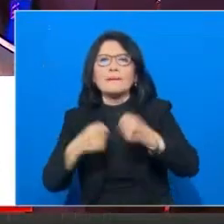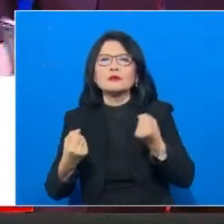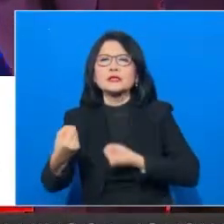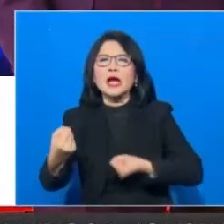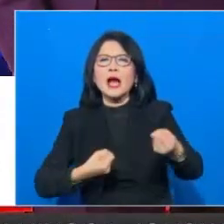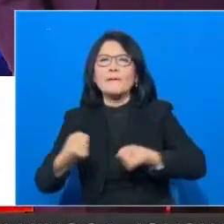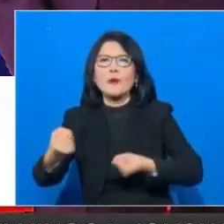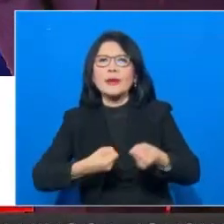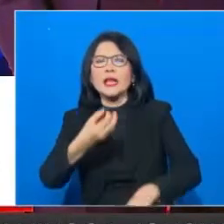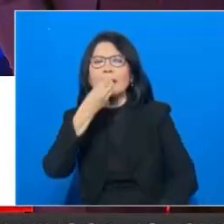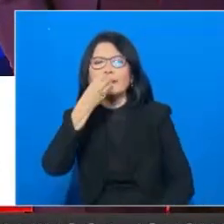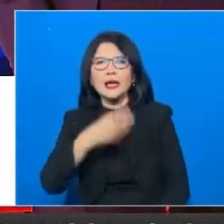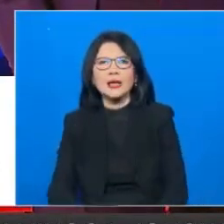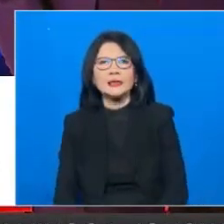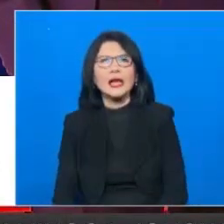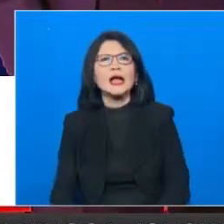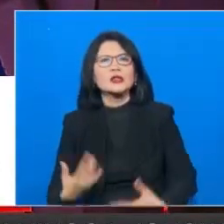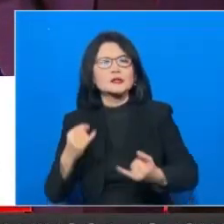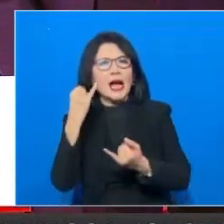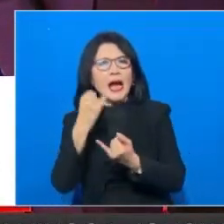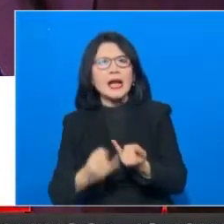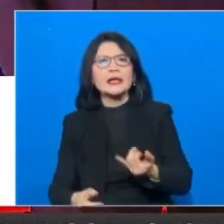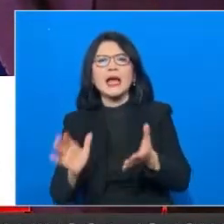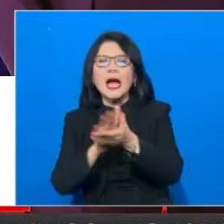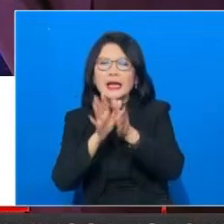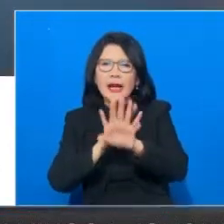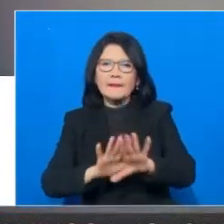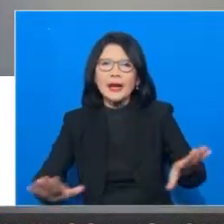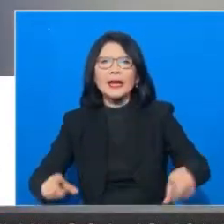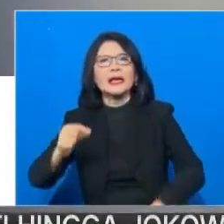sepakat berdamai usai dimediasi di kantor polisi.